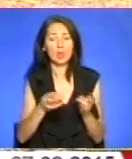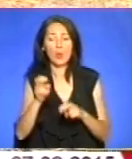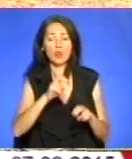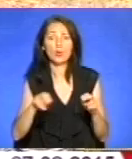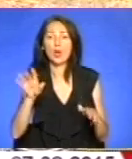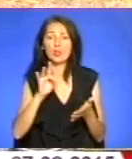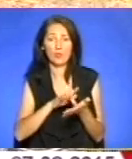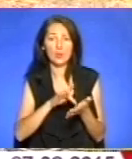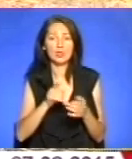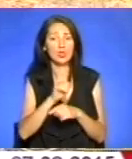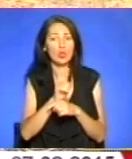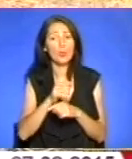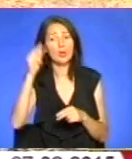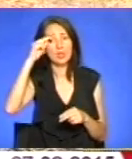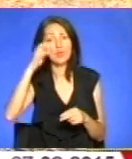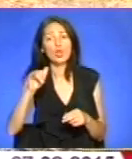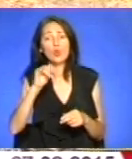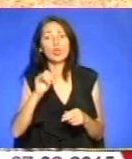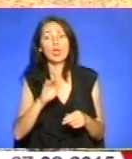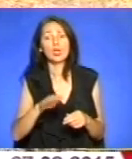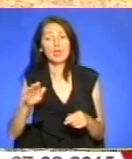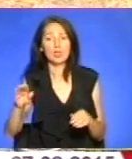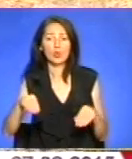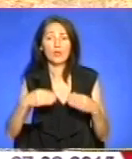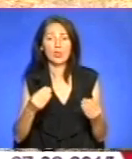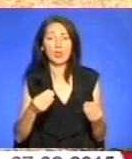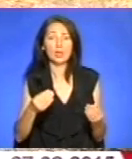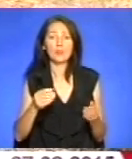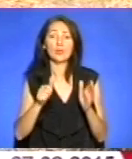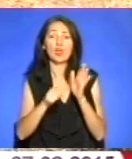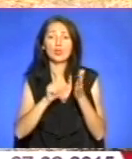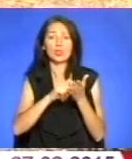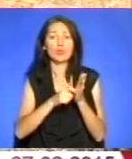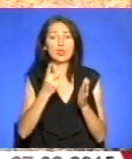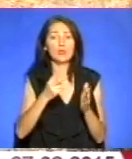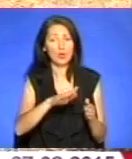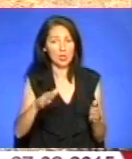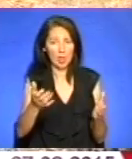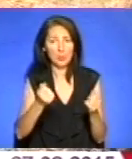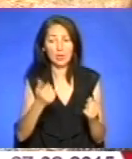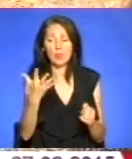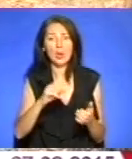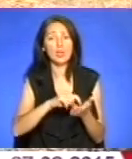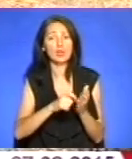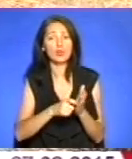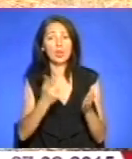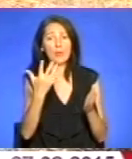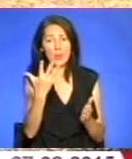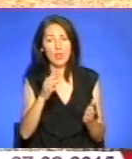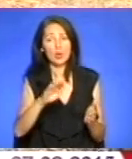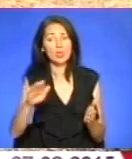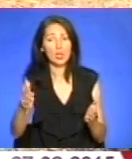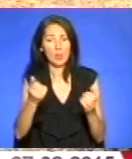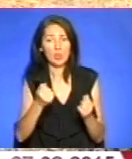дитину прилаштувати. І постає проблема, 6-та школа, 2 діток прийняли зовнішніх, 5-та школа, 5 діток чи